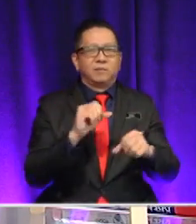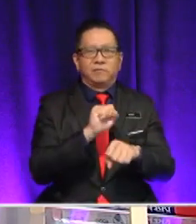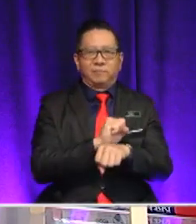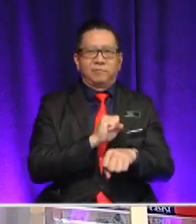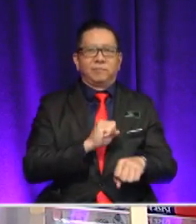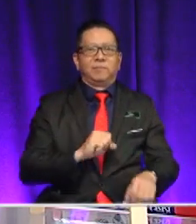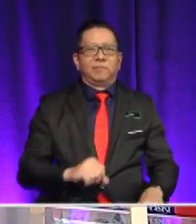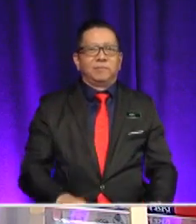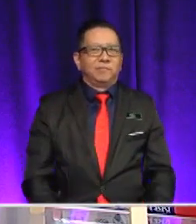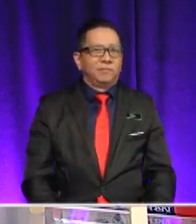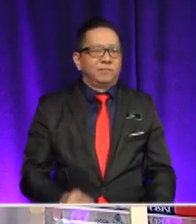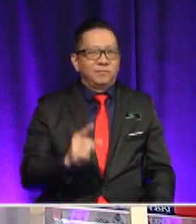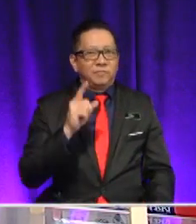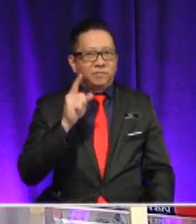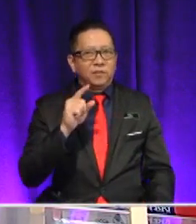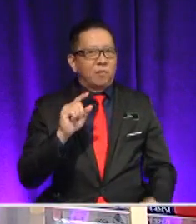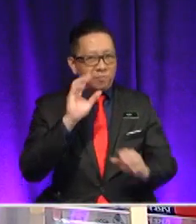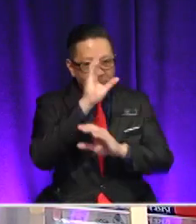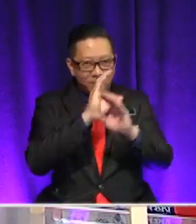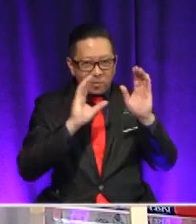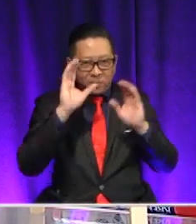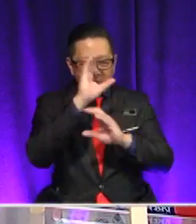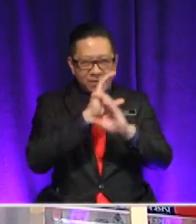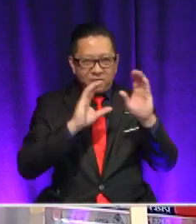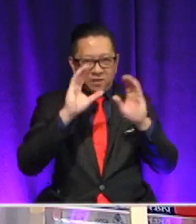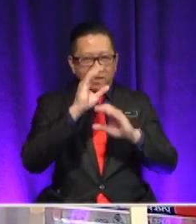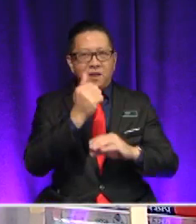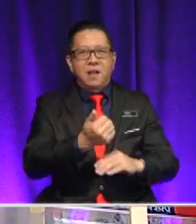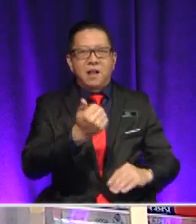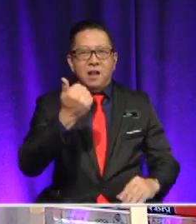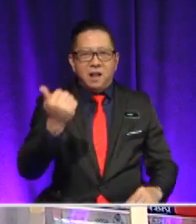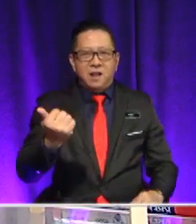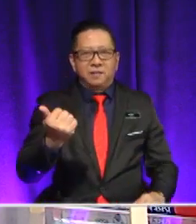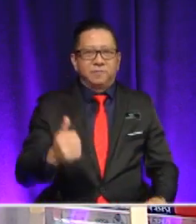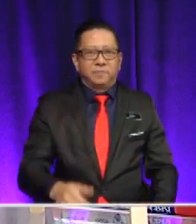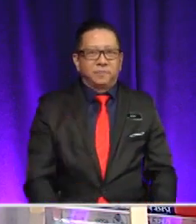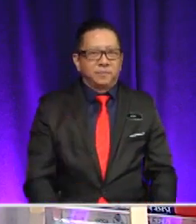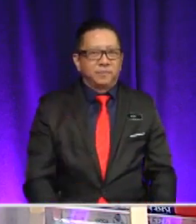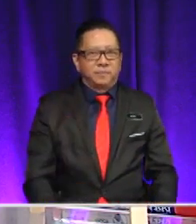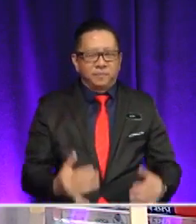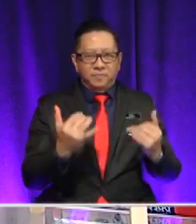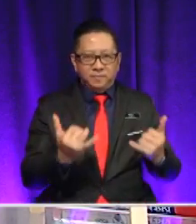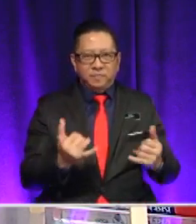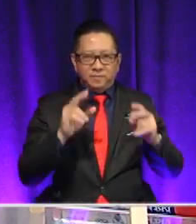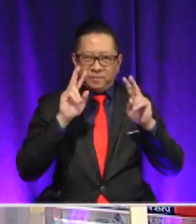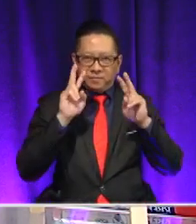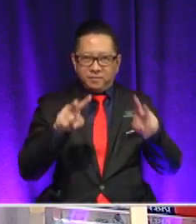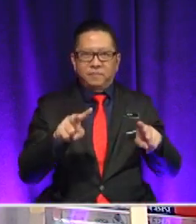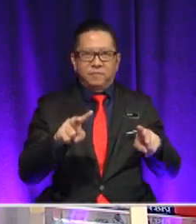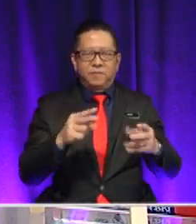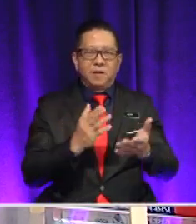itu adalah penyerbukaan dari segi alat yang menyerap air sekarang kita tidak lakukan penoloan yang